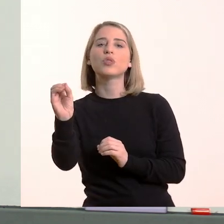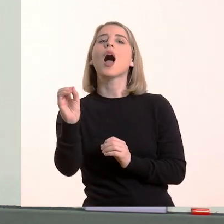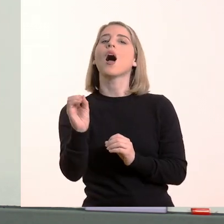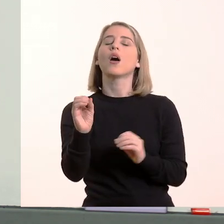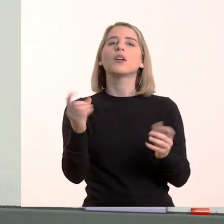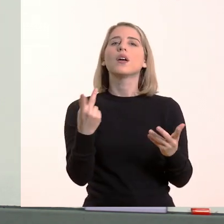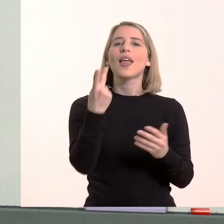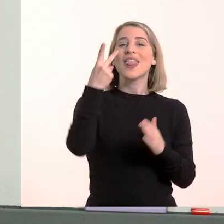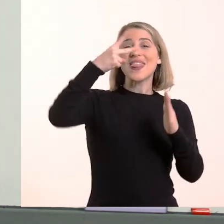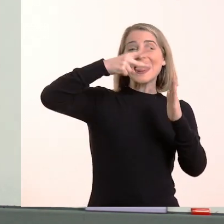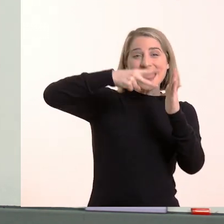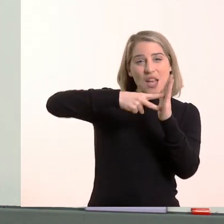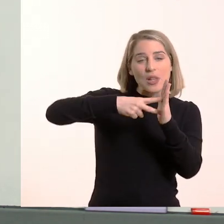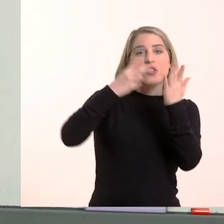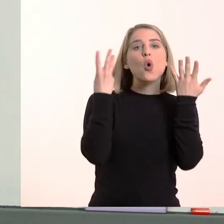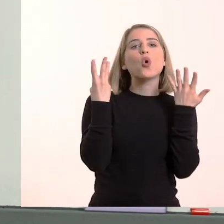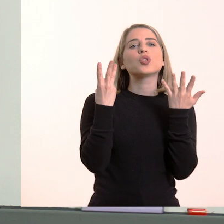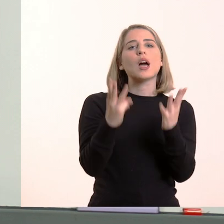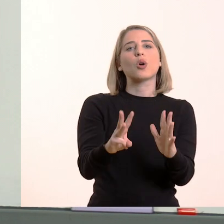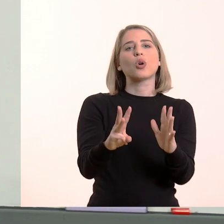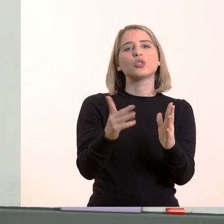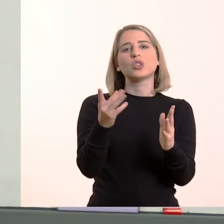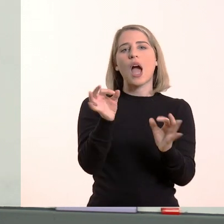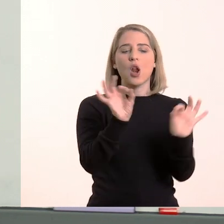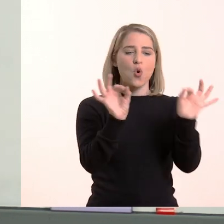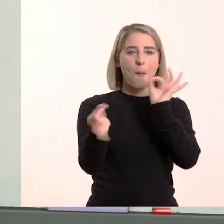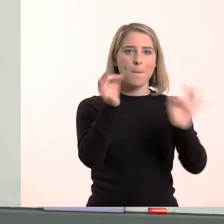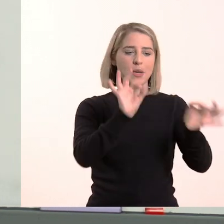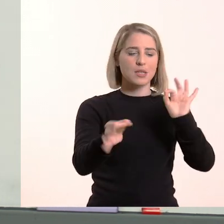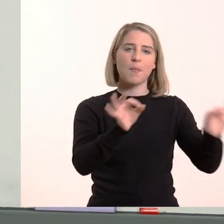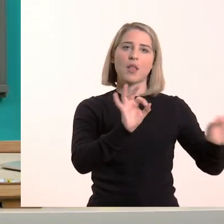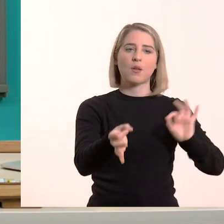Και τα κάνει 2.800 νομίσματα.